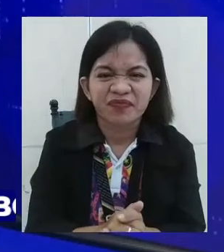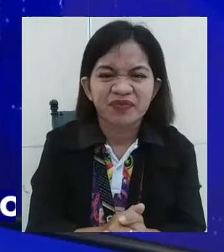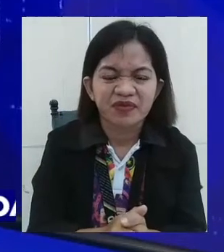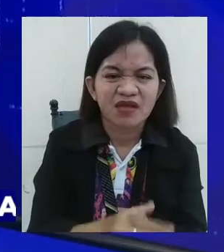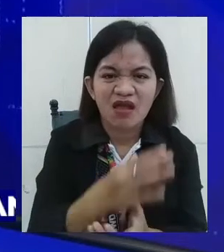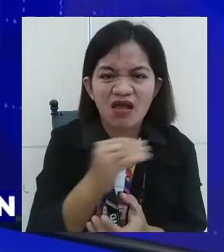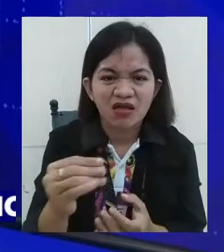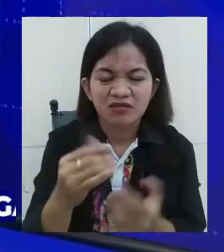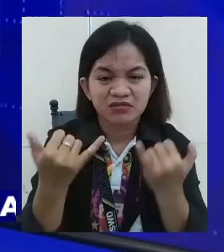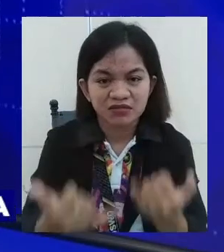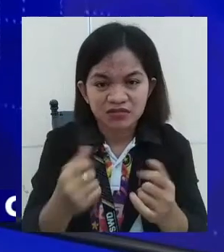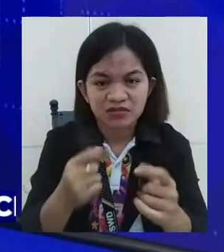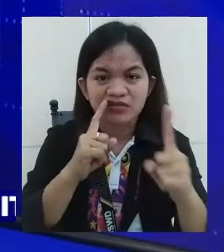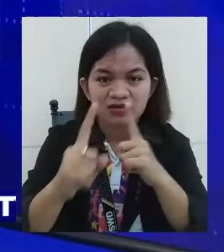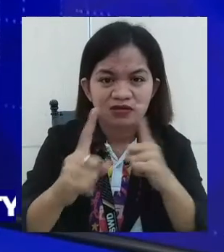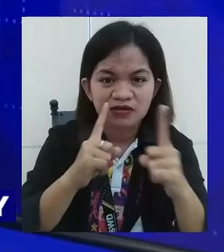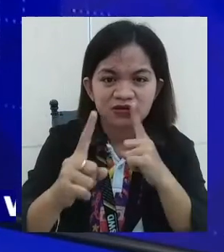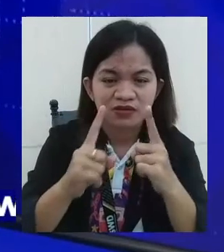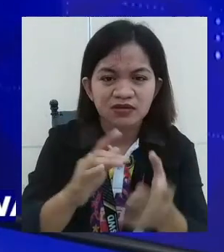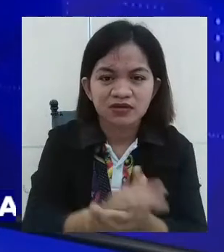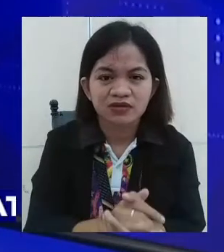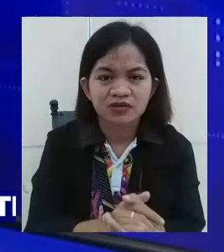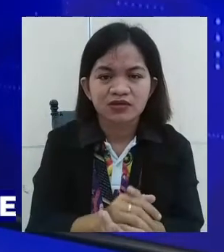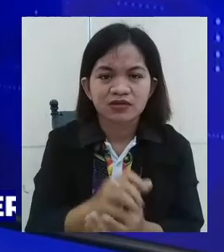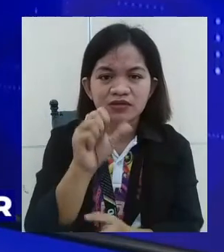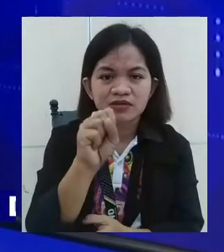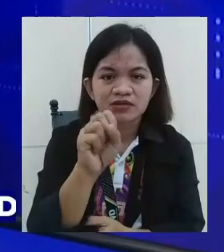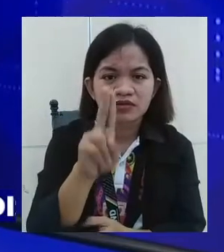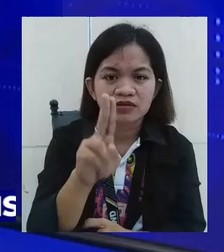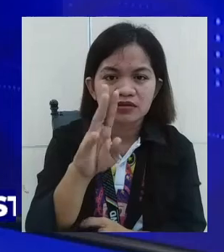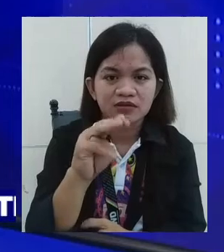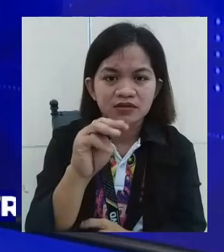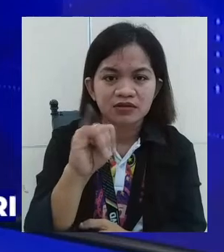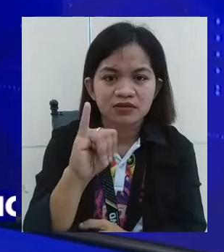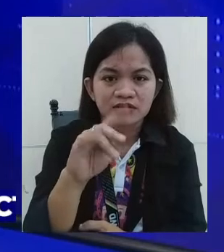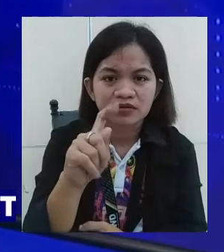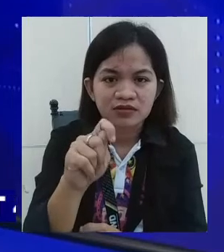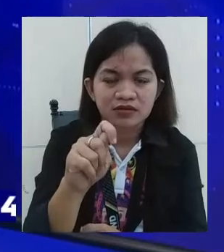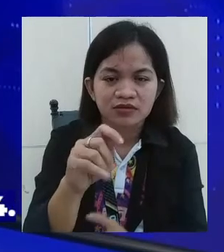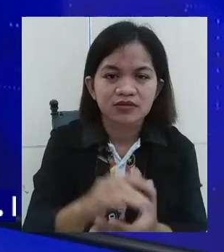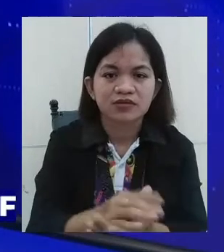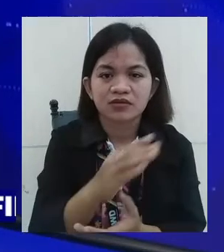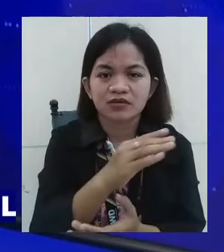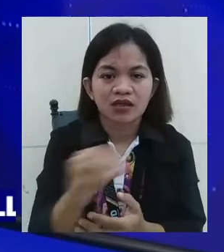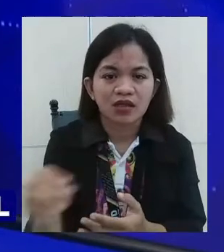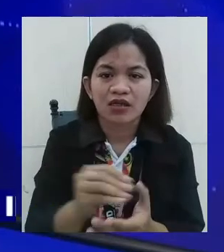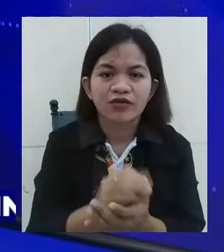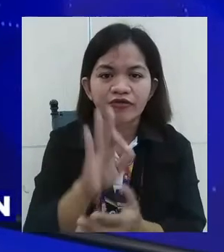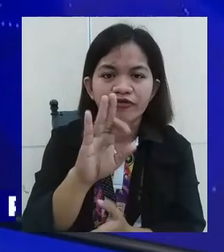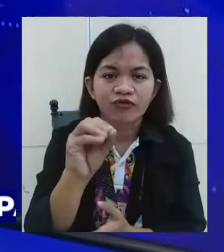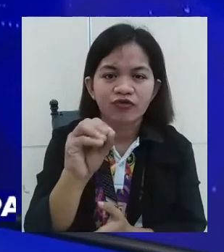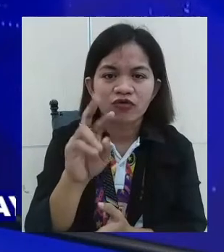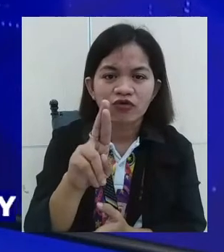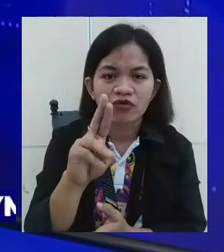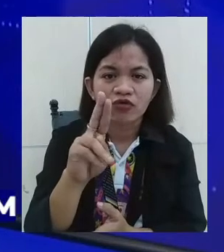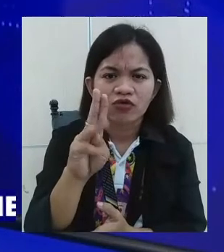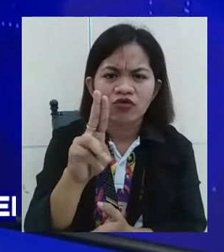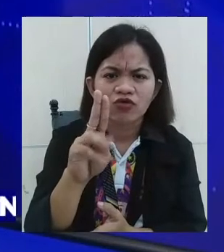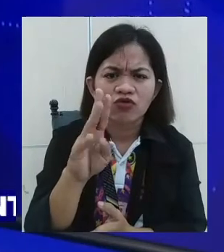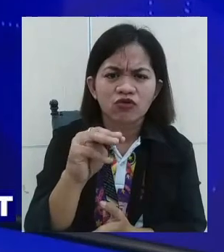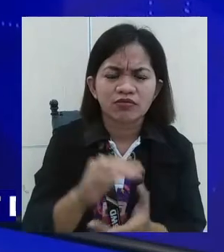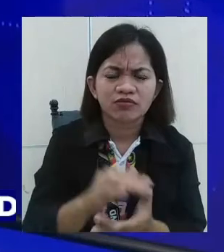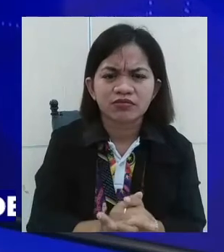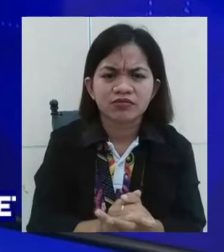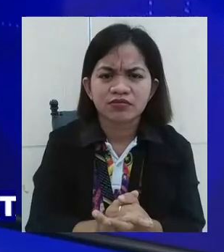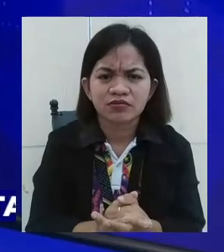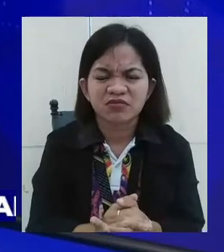yung summit na PWD summit. Mayroon pang forum na napag-uusapan. But these are things that still has to be finalized